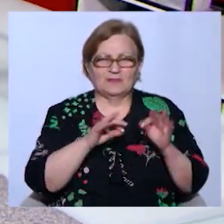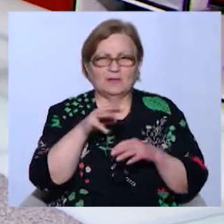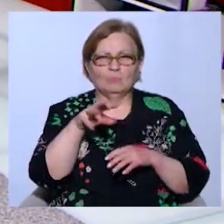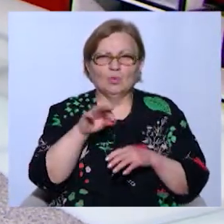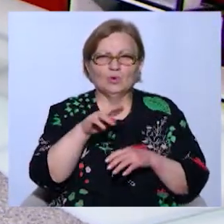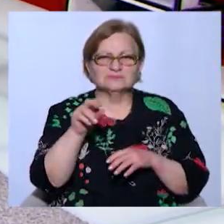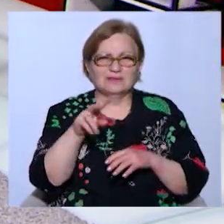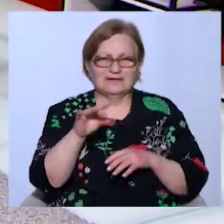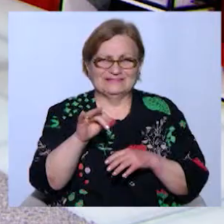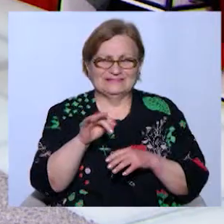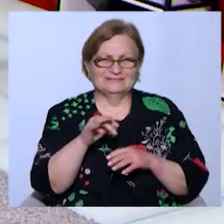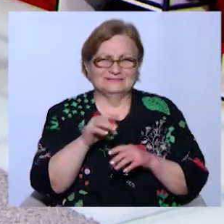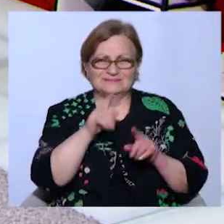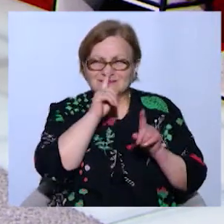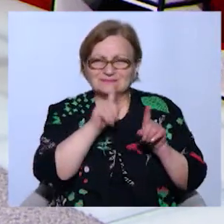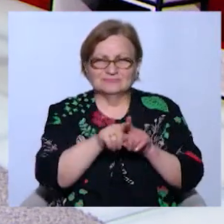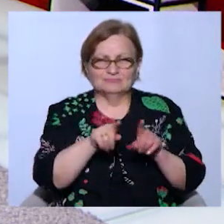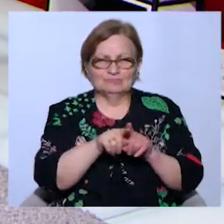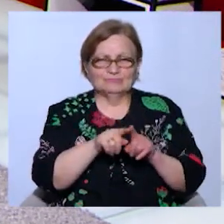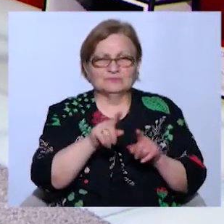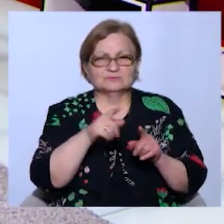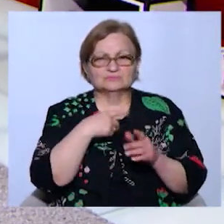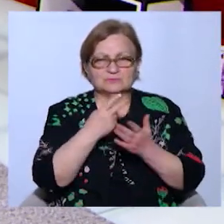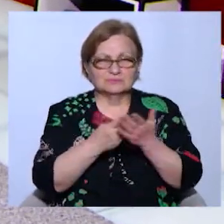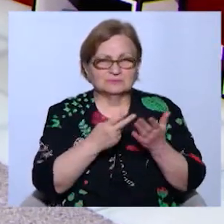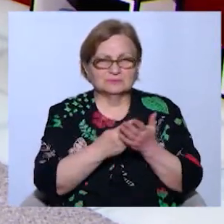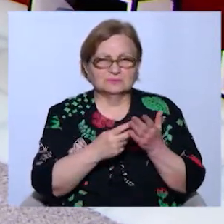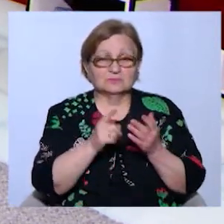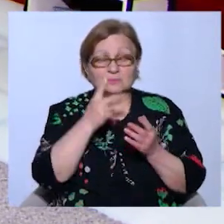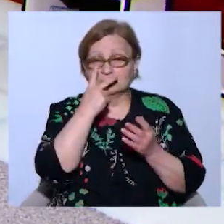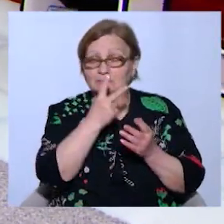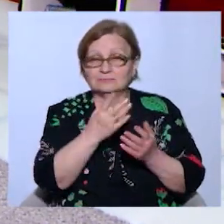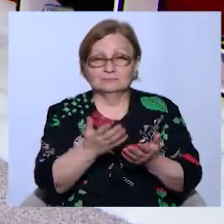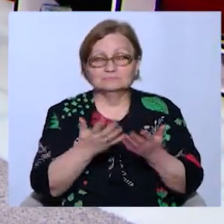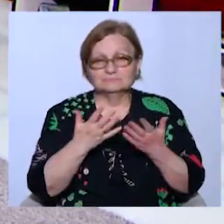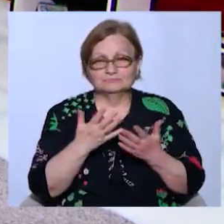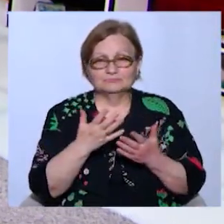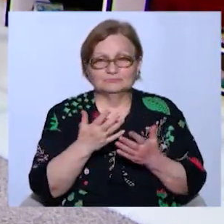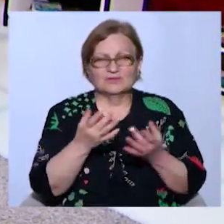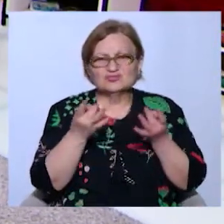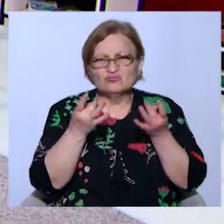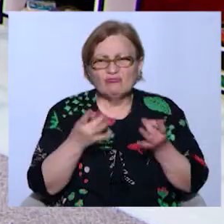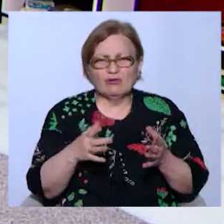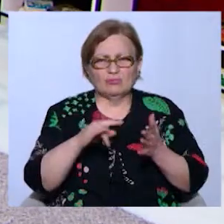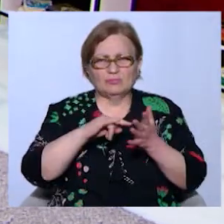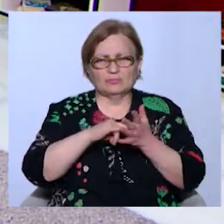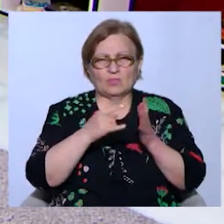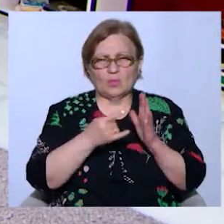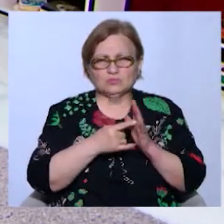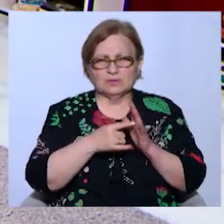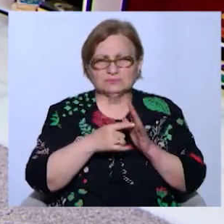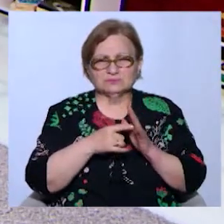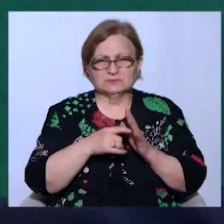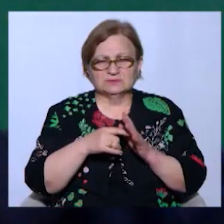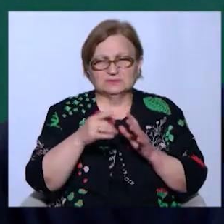ჩვენ მოდელის მაგალითზე ჩვენებას, იმიტომ რომ არის თვალნათლივი. ჩვეულებრივი ოთახს ესეთი ფორმა